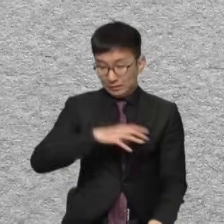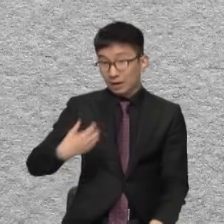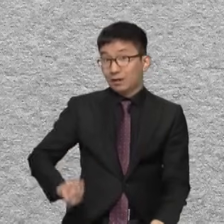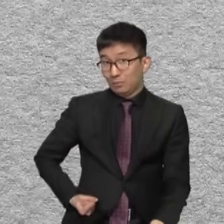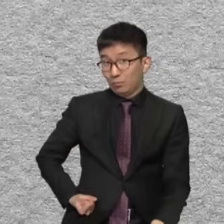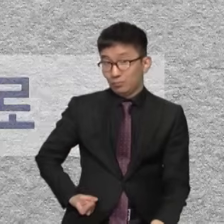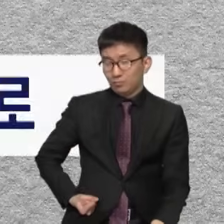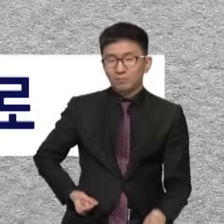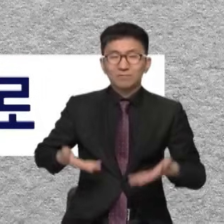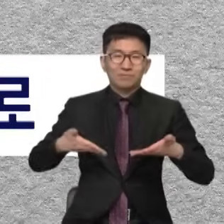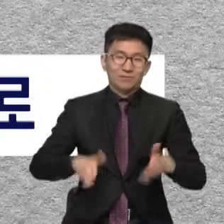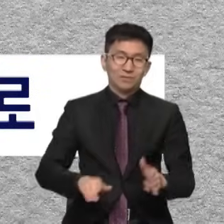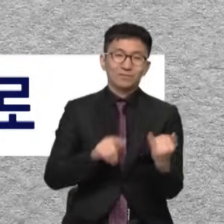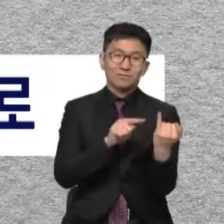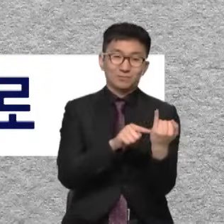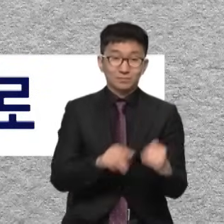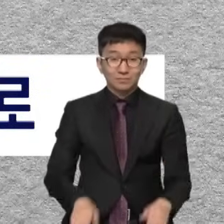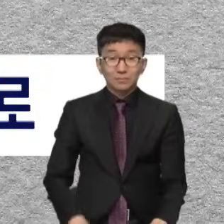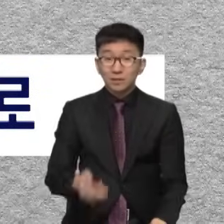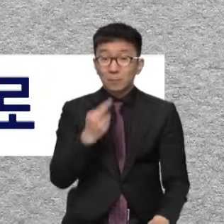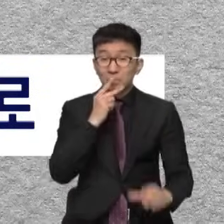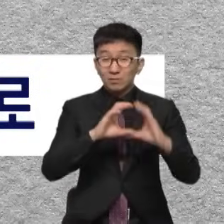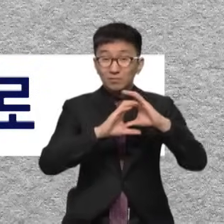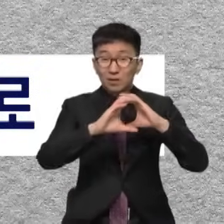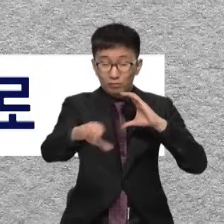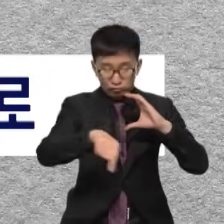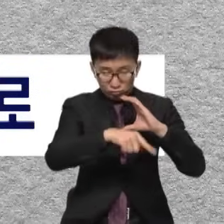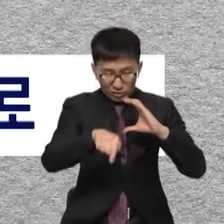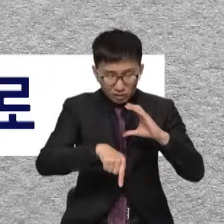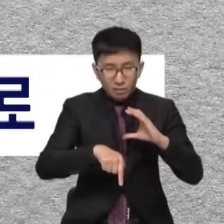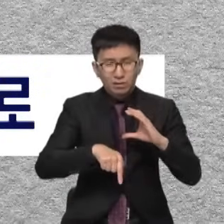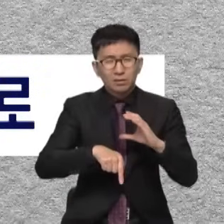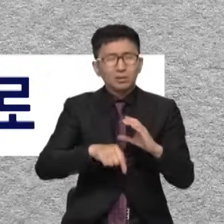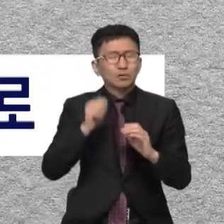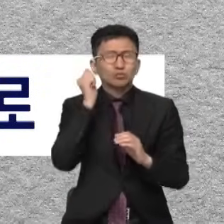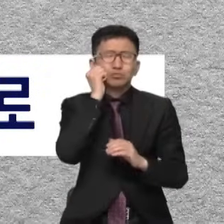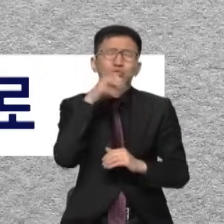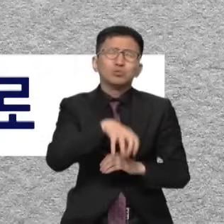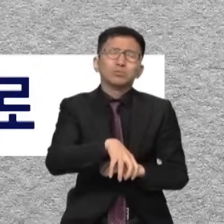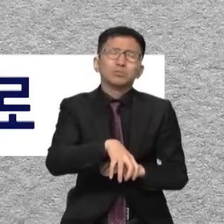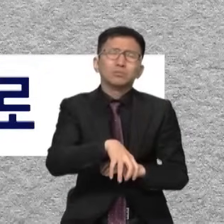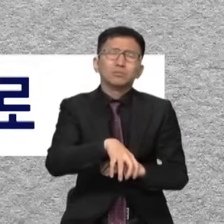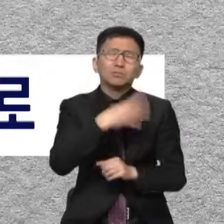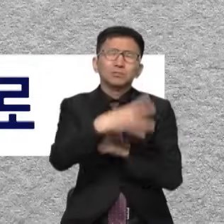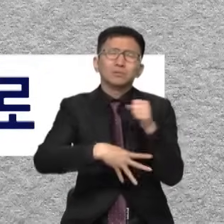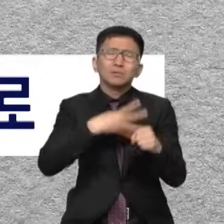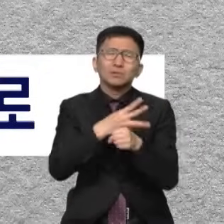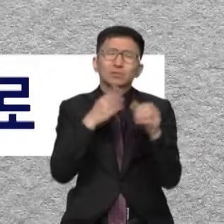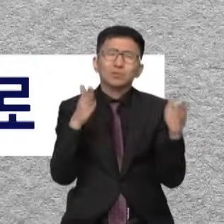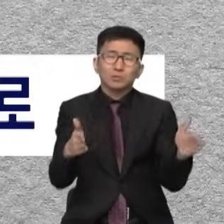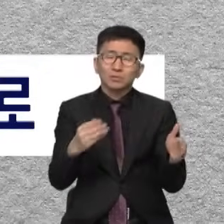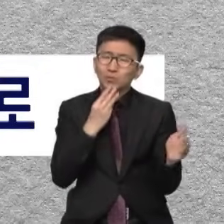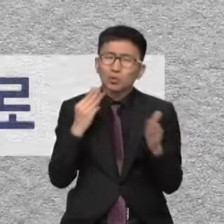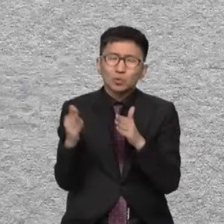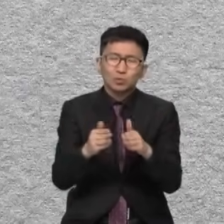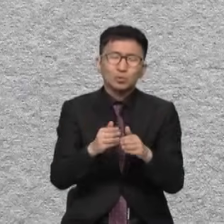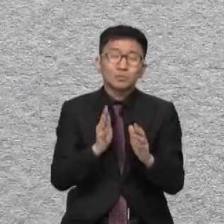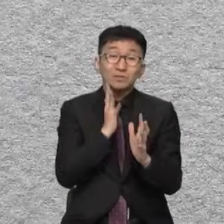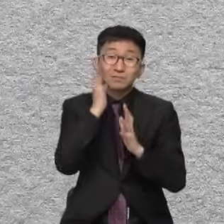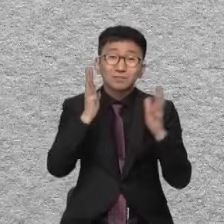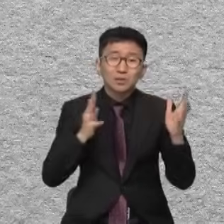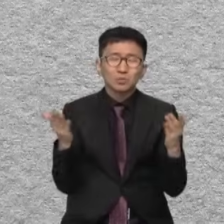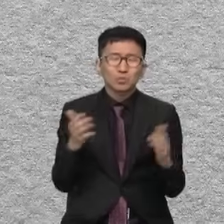캄보디아에서 온 이 여성은 비닐하우스를 개조한 열악한 숙소에서 생활하며 4년 가까이 경기도 채소 농장에서